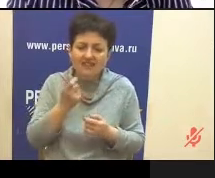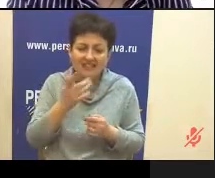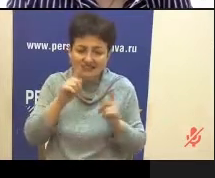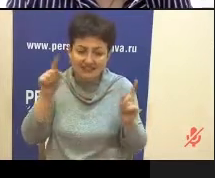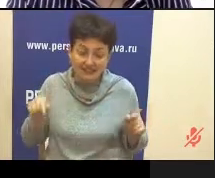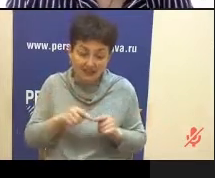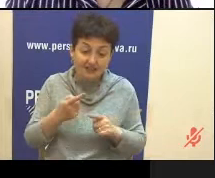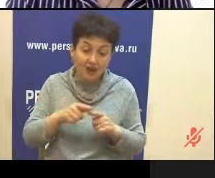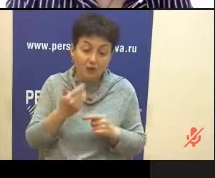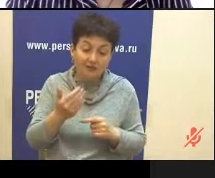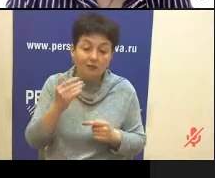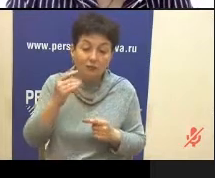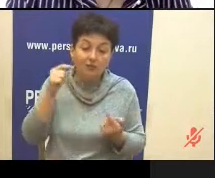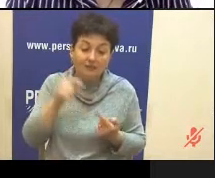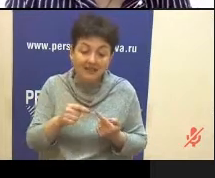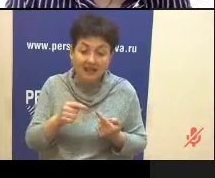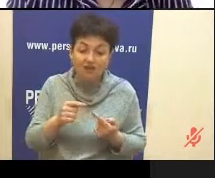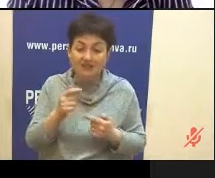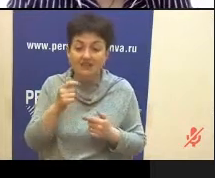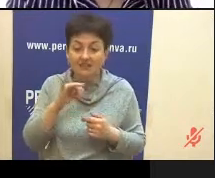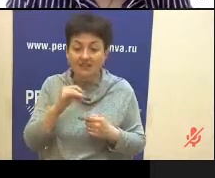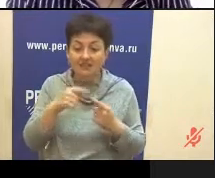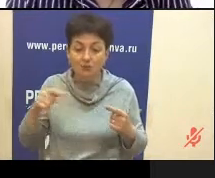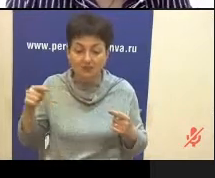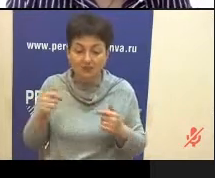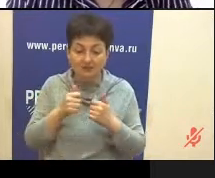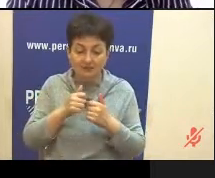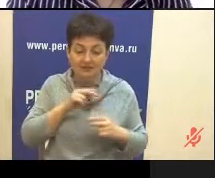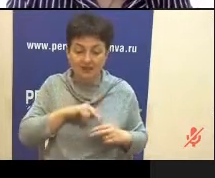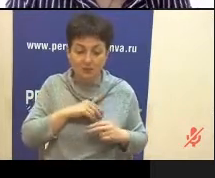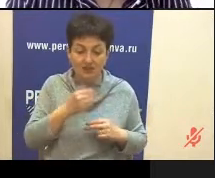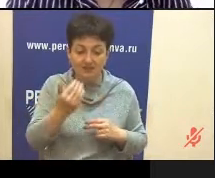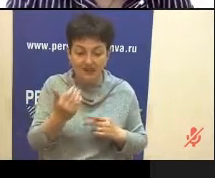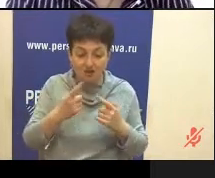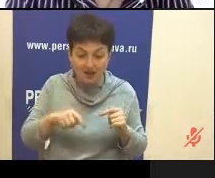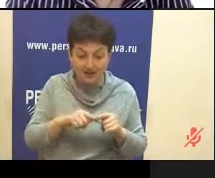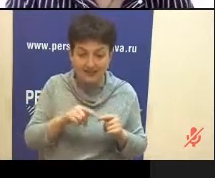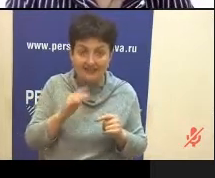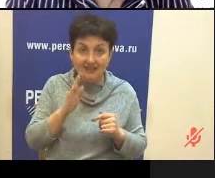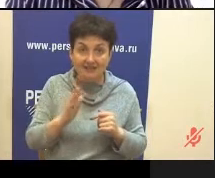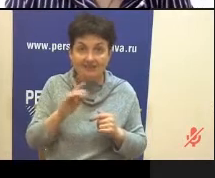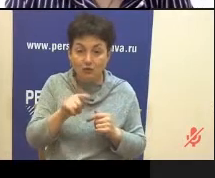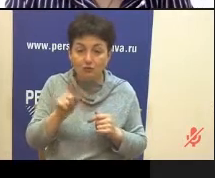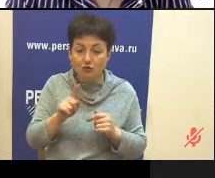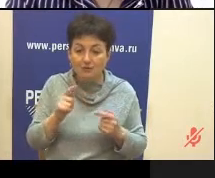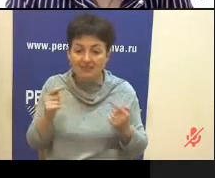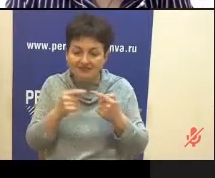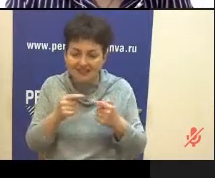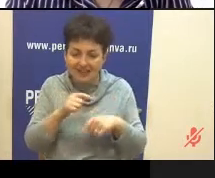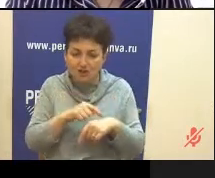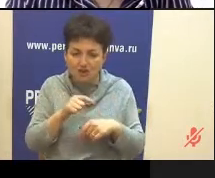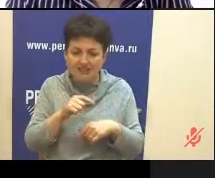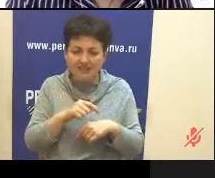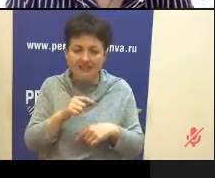страниц, которые вам будут пригождаться, вам и другим сотрудникам вашей организации, в том, чтобы сверять часы